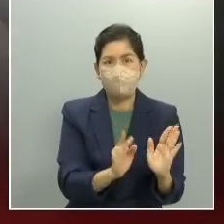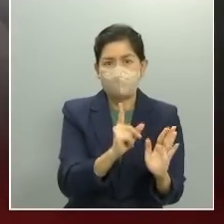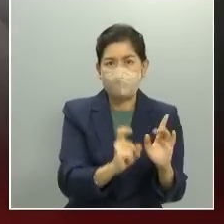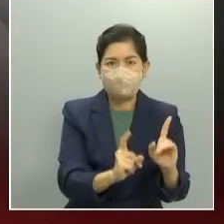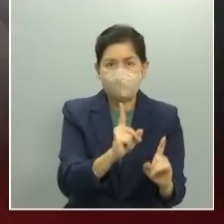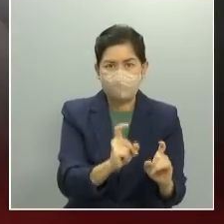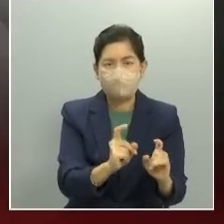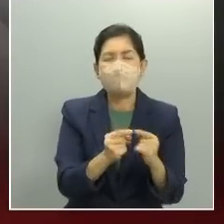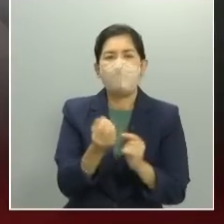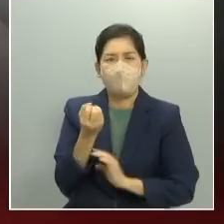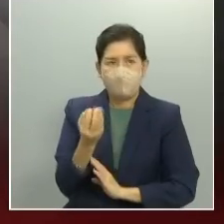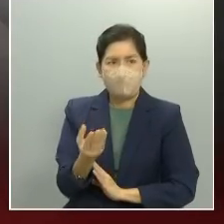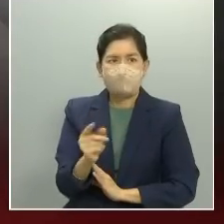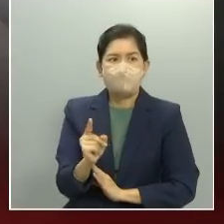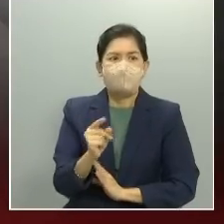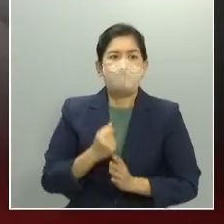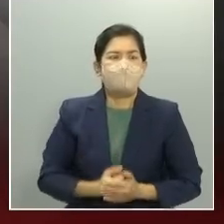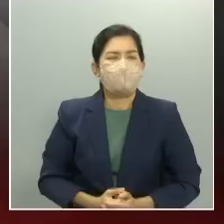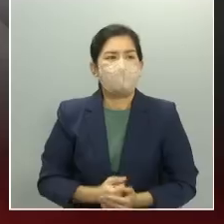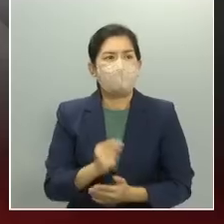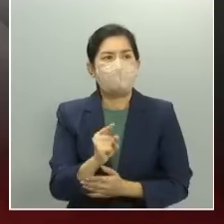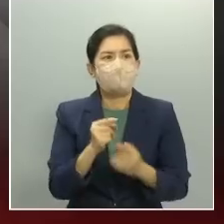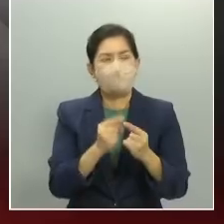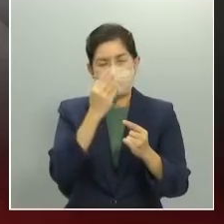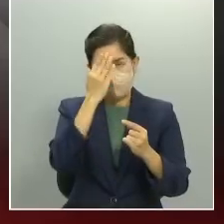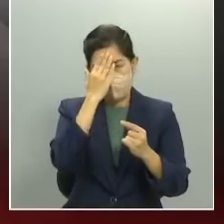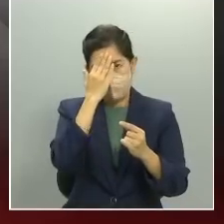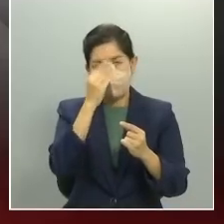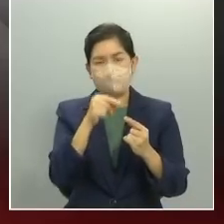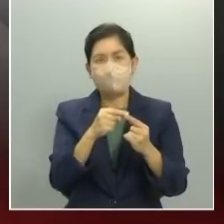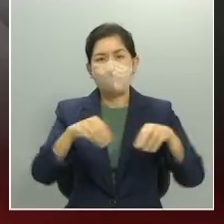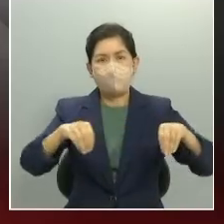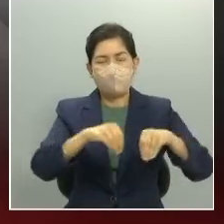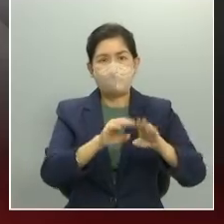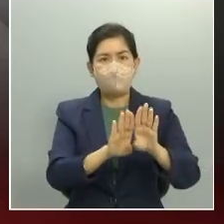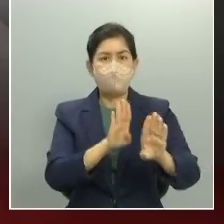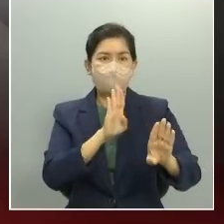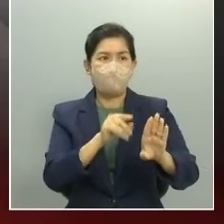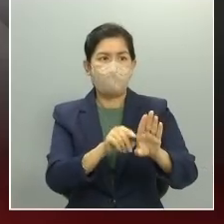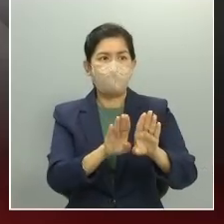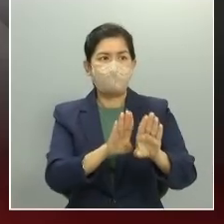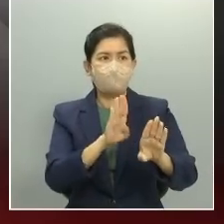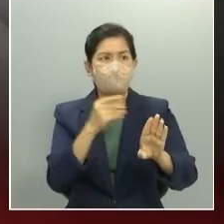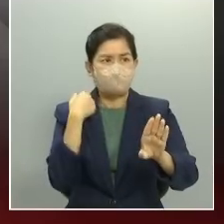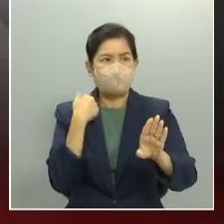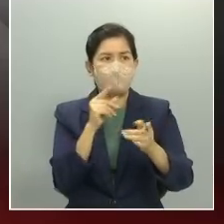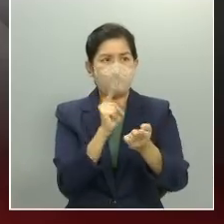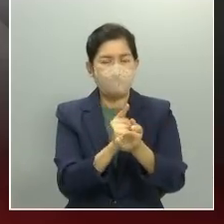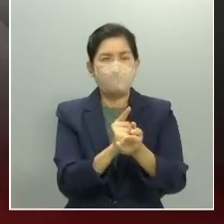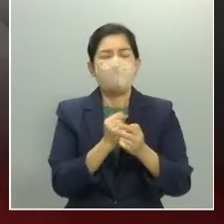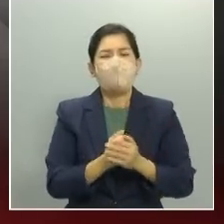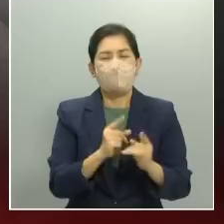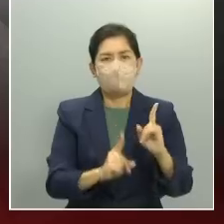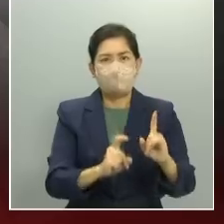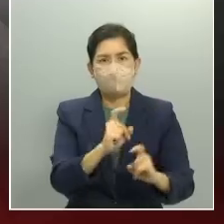ชีวิตมากที่สุดก็อย่างที่บอกนะคะก็คือแบ็คดรอปตรงใกล้ๆกับประตูชั้นในอะค่ะตรงนี้มีผู้เสียชีวิต